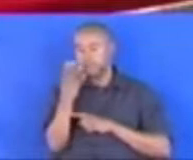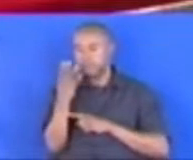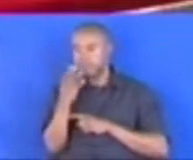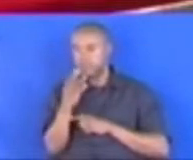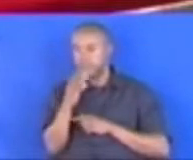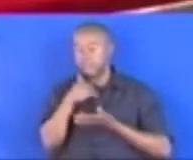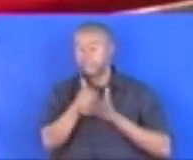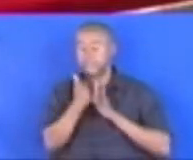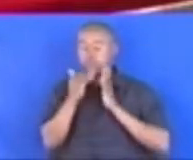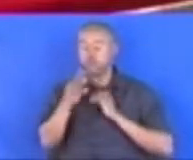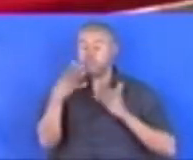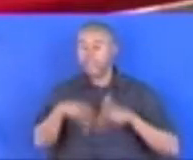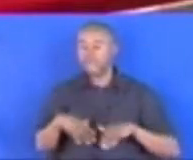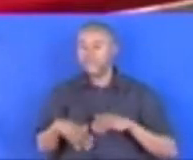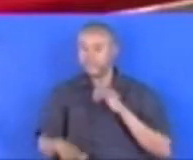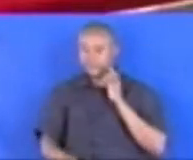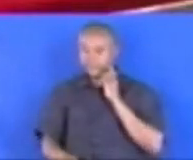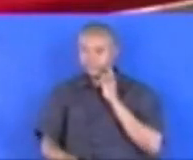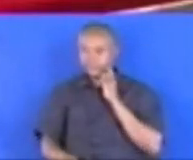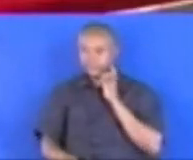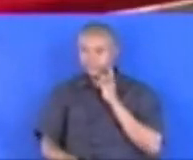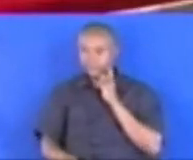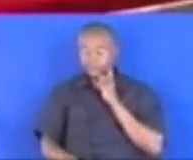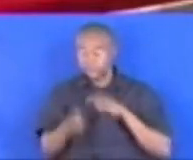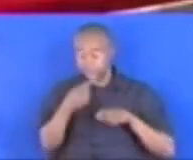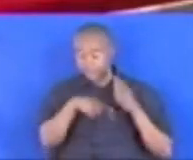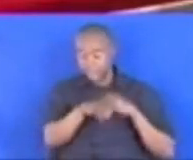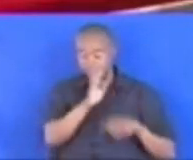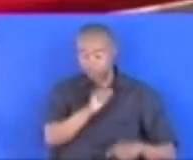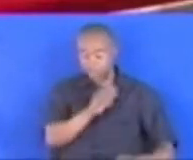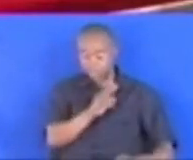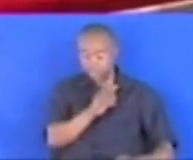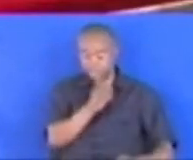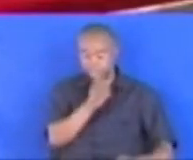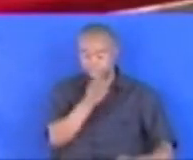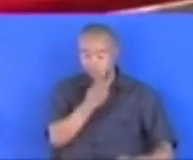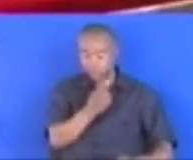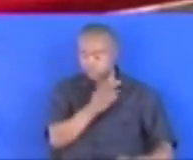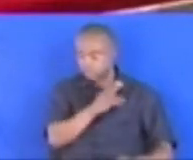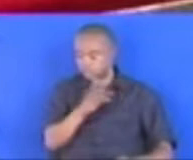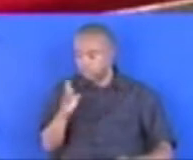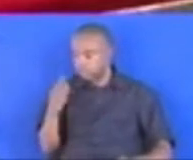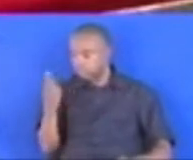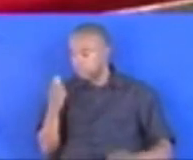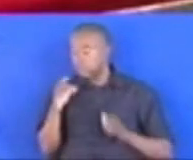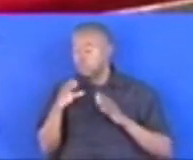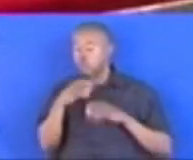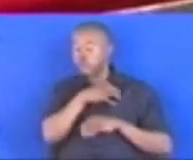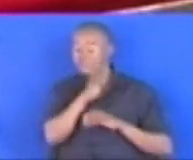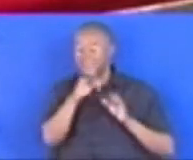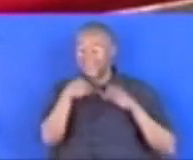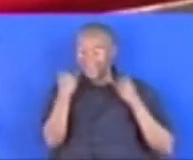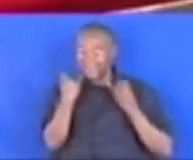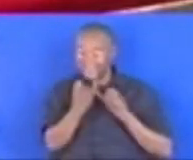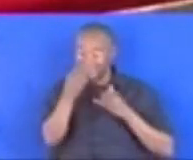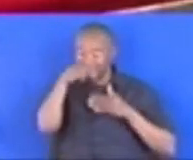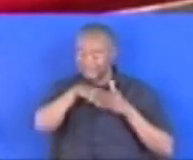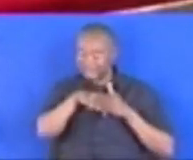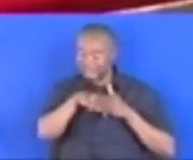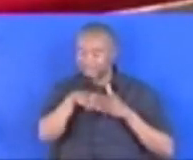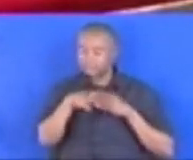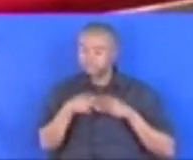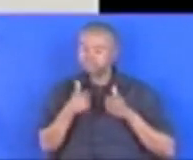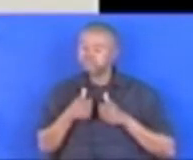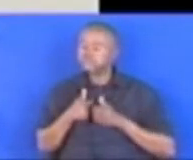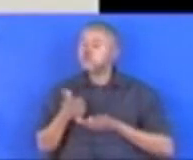la idara kuu ya afya kama ifuatavyo. Katika mwaka 2021-22, wizara na taasisi zilizo chini ya fungu 52